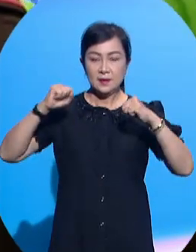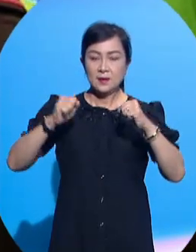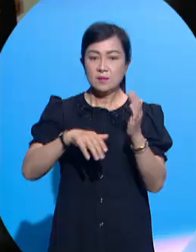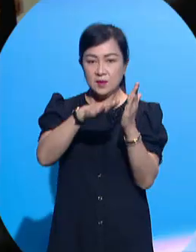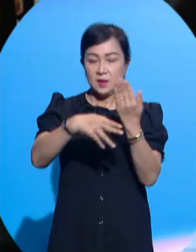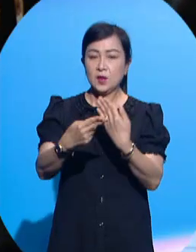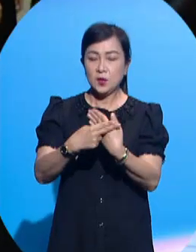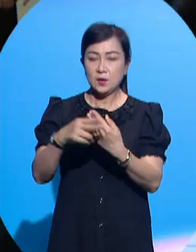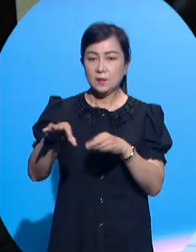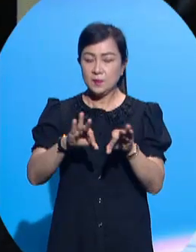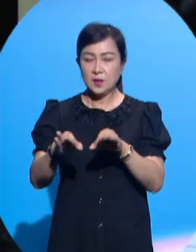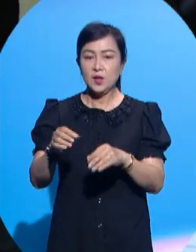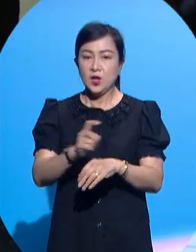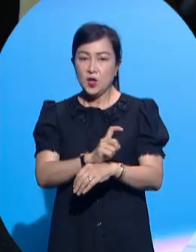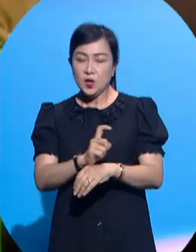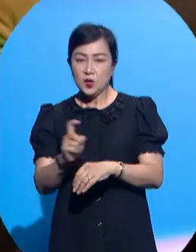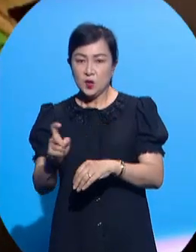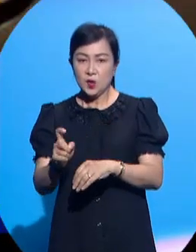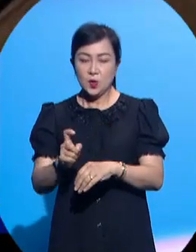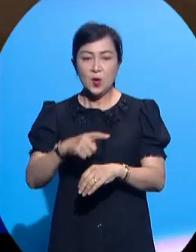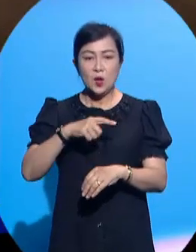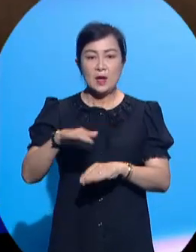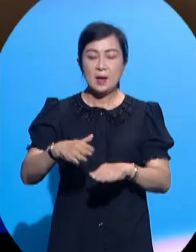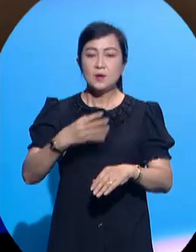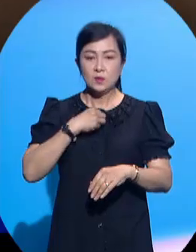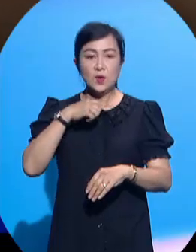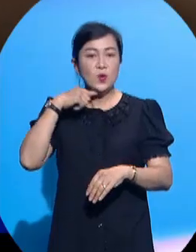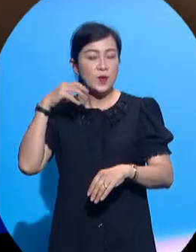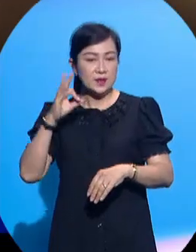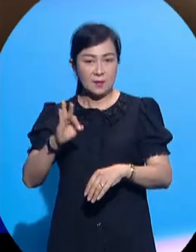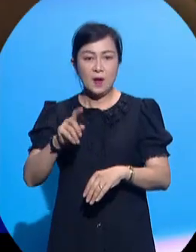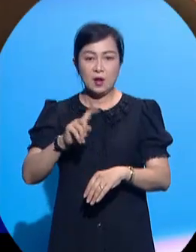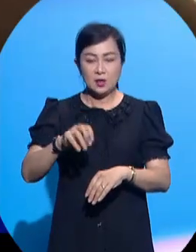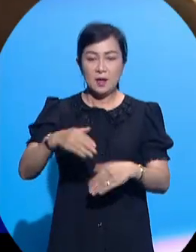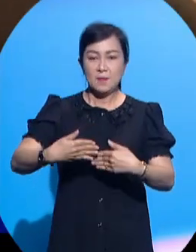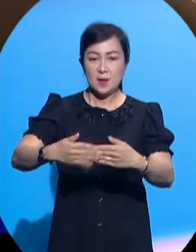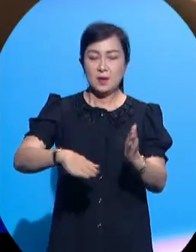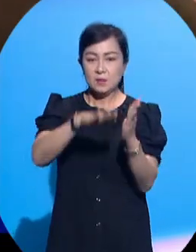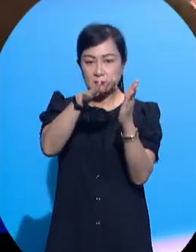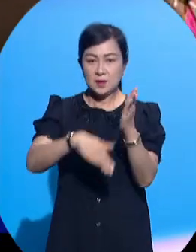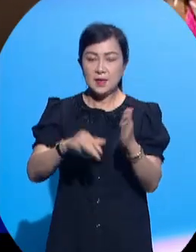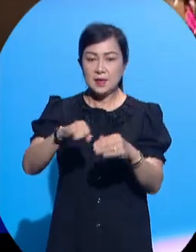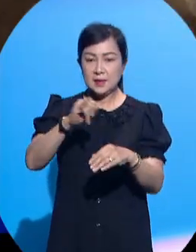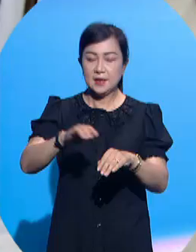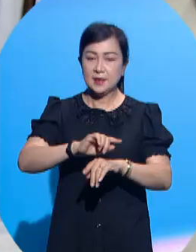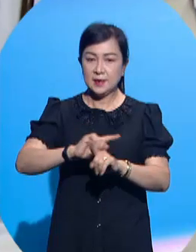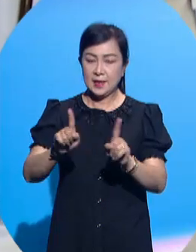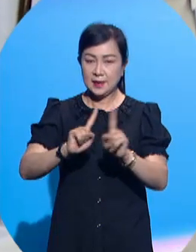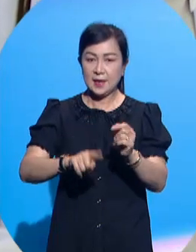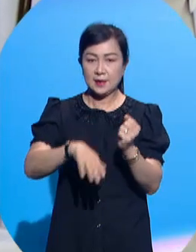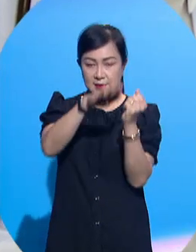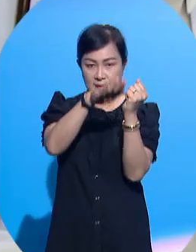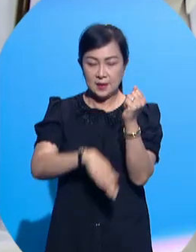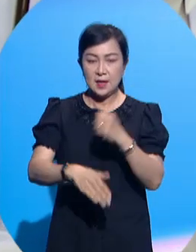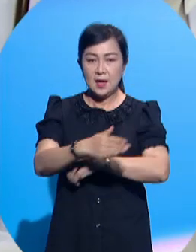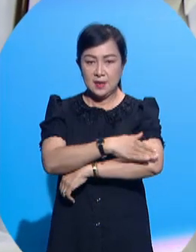ở Hà Nội, Hồ Chí Minh thì cái điều đó làm cho công ty càng quyết tâm hơn với việc là mình có thể mở rộng cái chương trình này ra những cái tỉnh thành khắp nơi trên toàn quốc, giúp khách